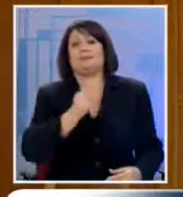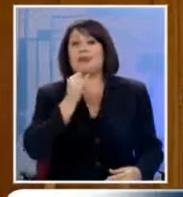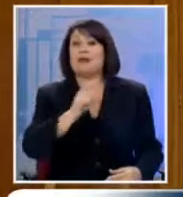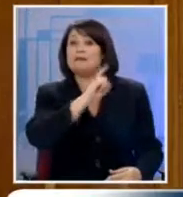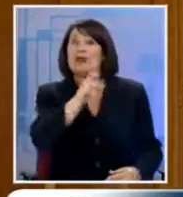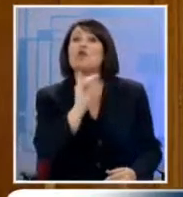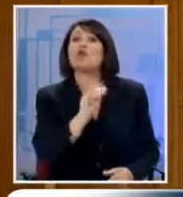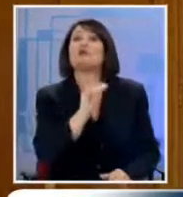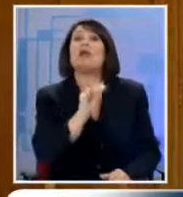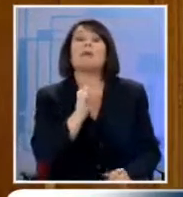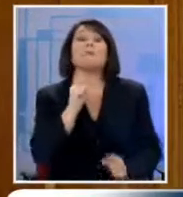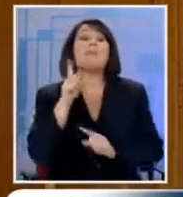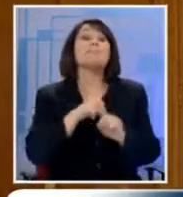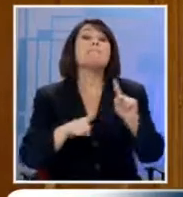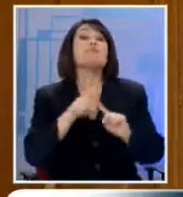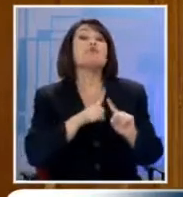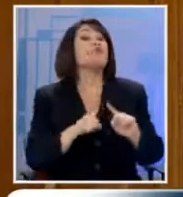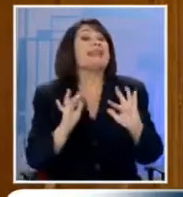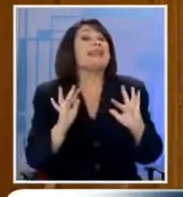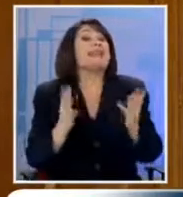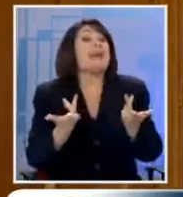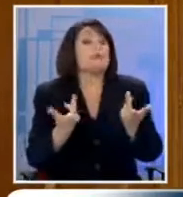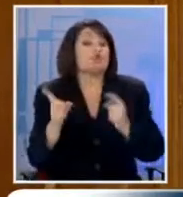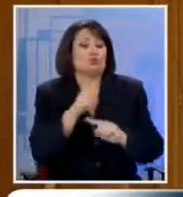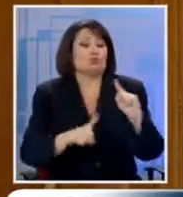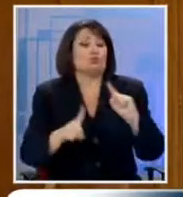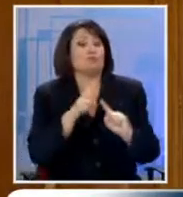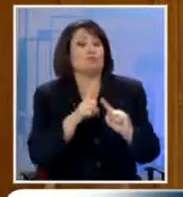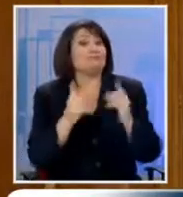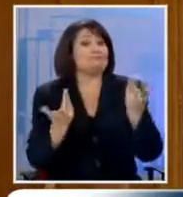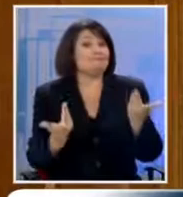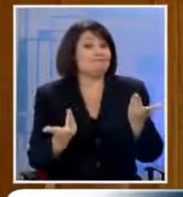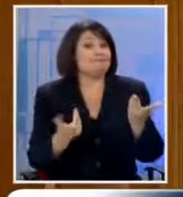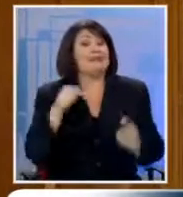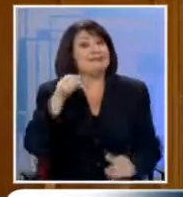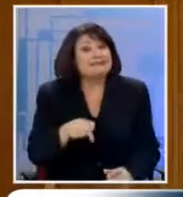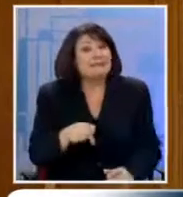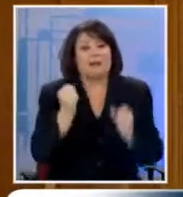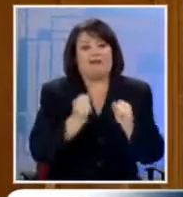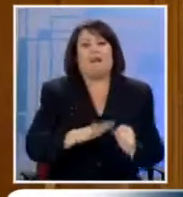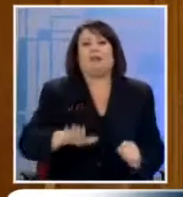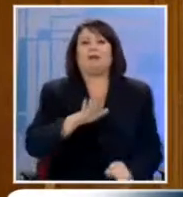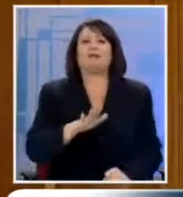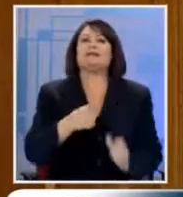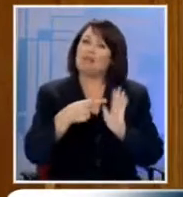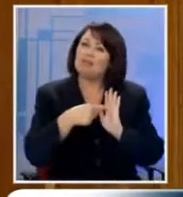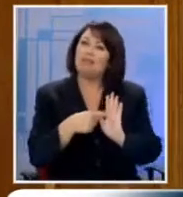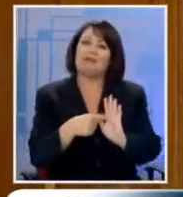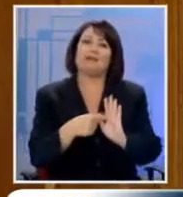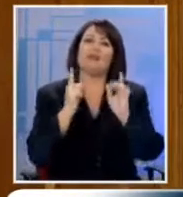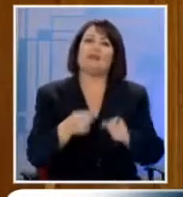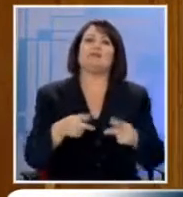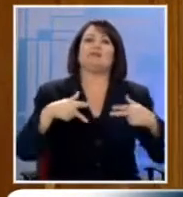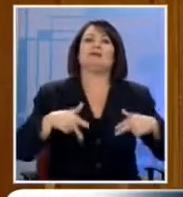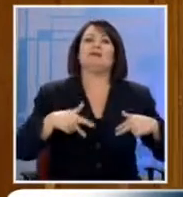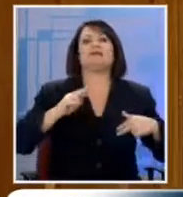ερώτημα με ποιους και για ποιους διατρέχει τη σημερινή κατάσταση και καθορίζει τη θέση της